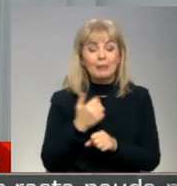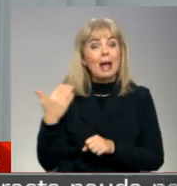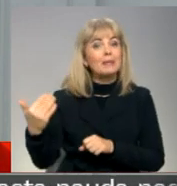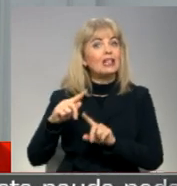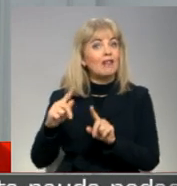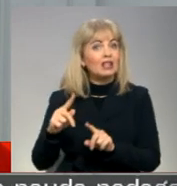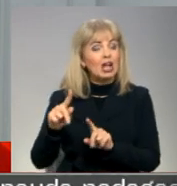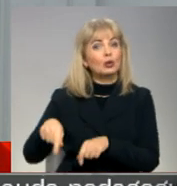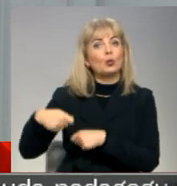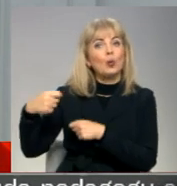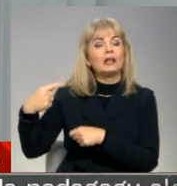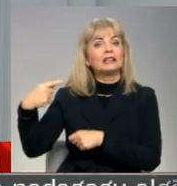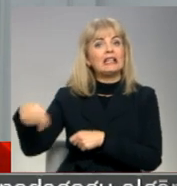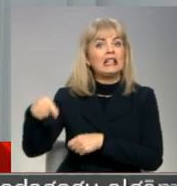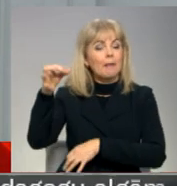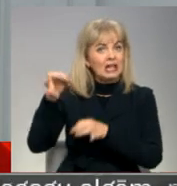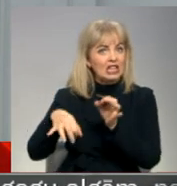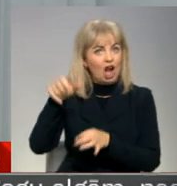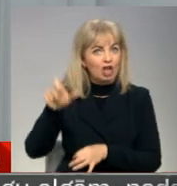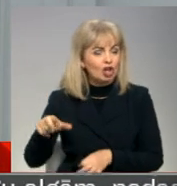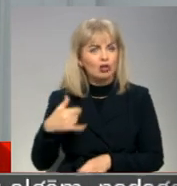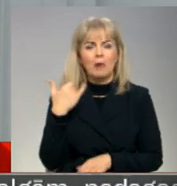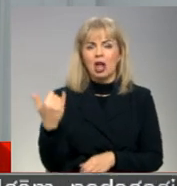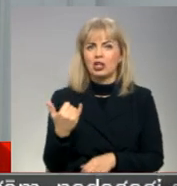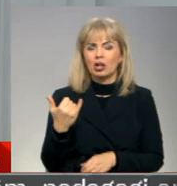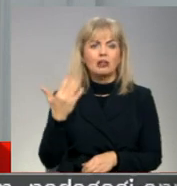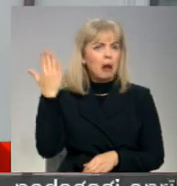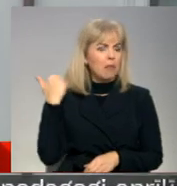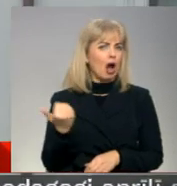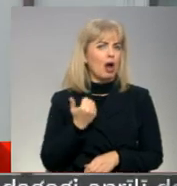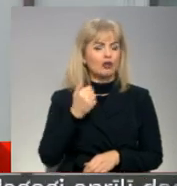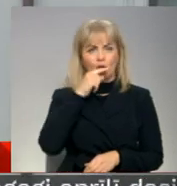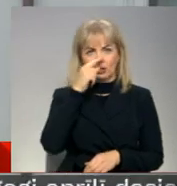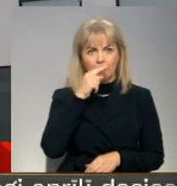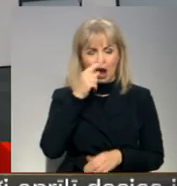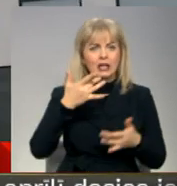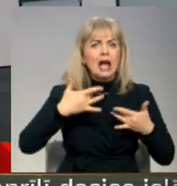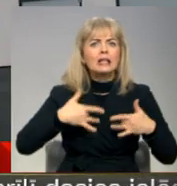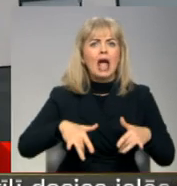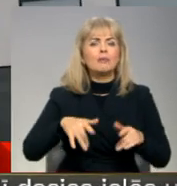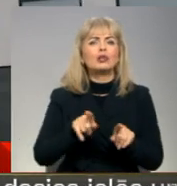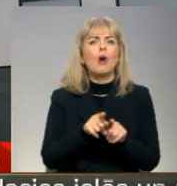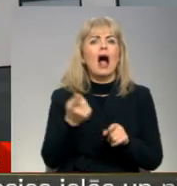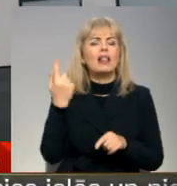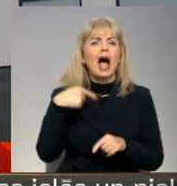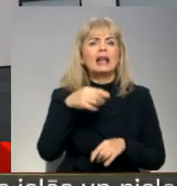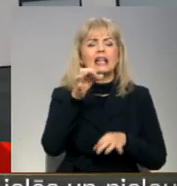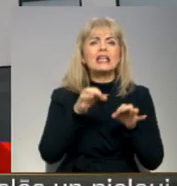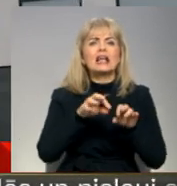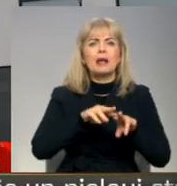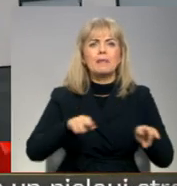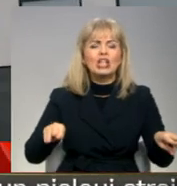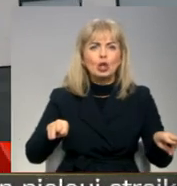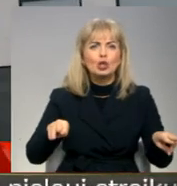tiks nodotas citiem tiesnešiem. Ir interesanti, ka pagājušā gada martā demisionēja tā laika tieslietu ministra Milda